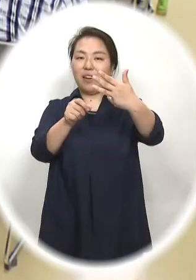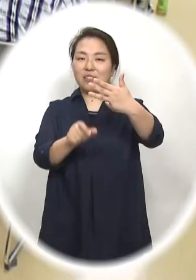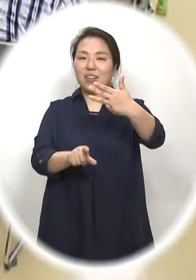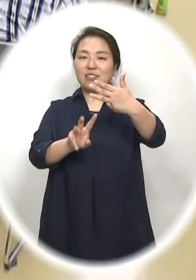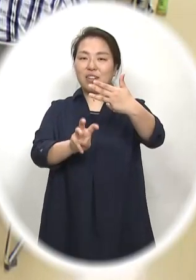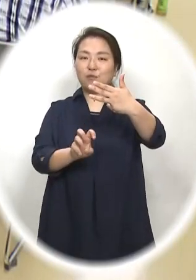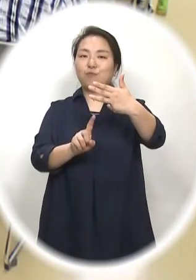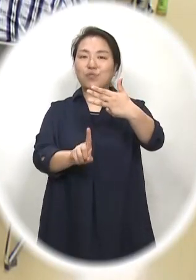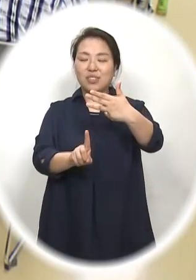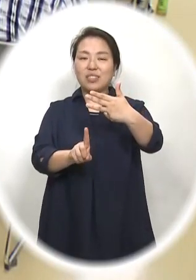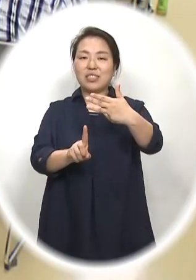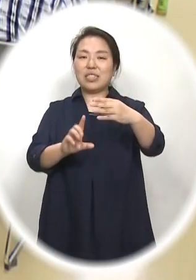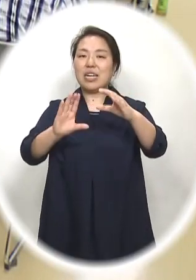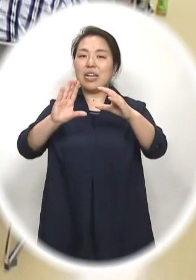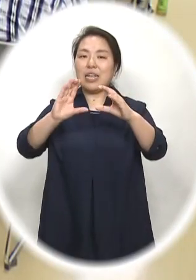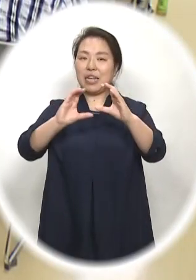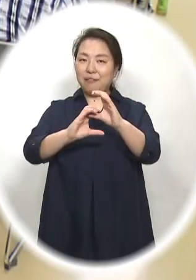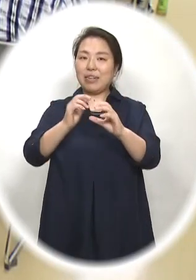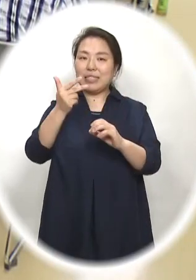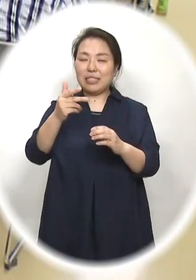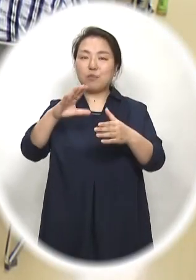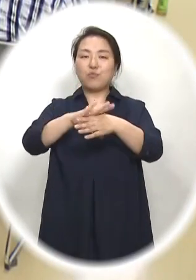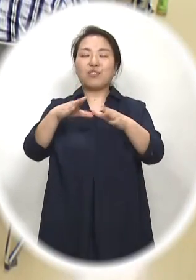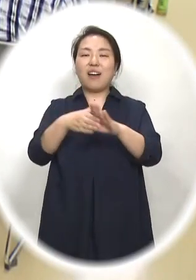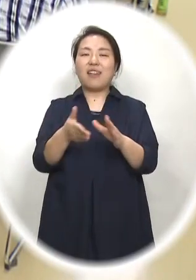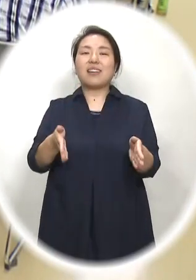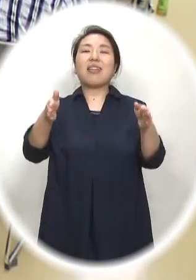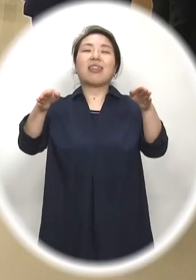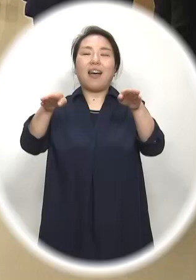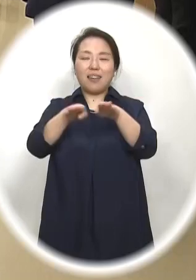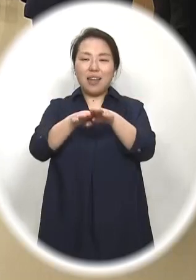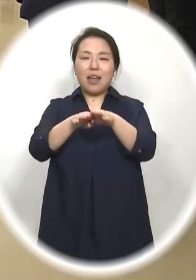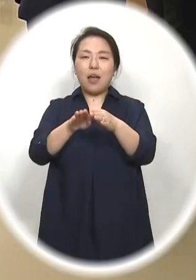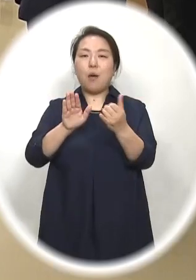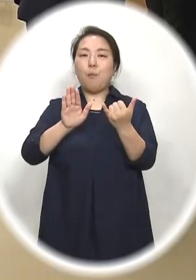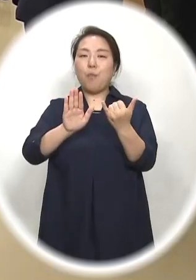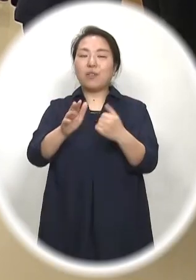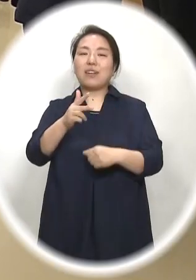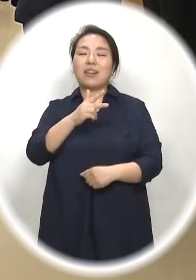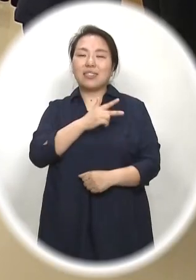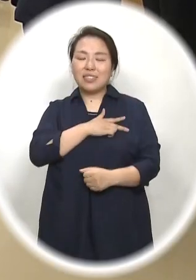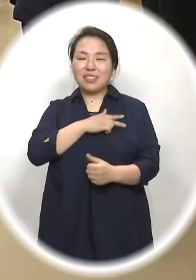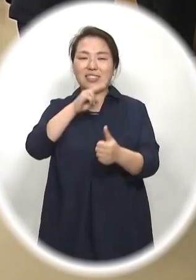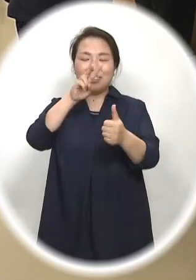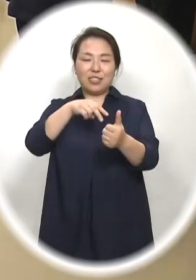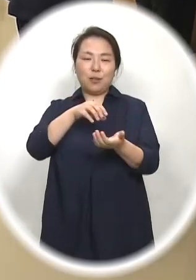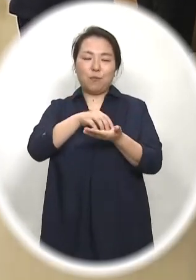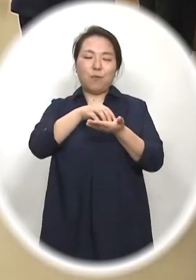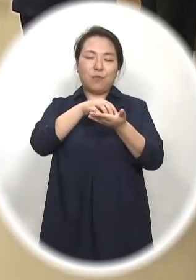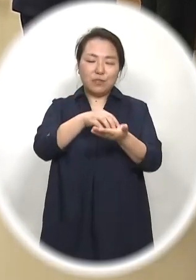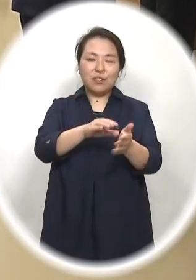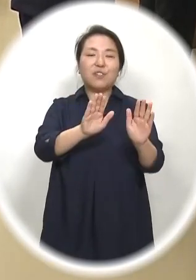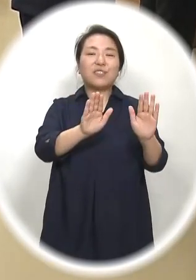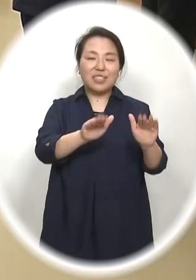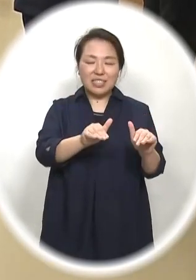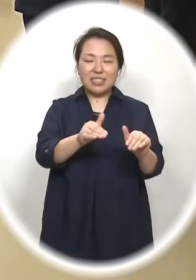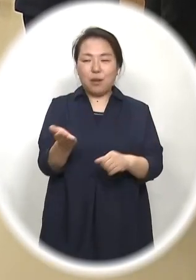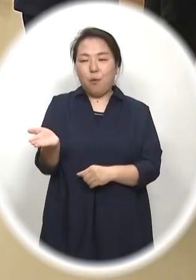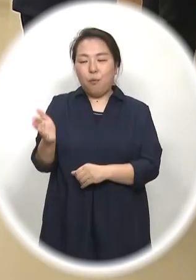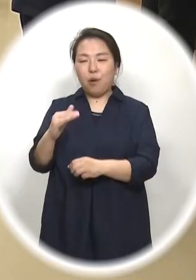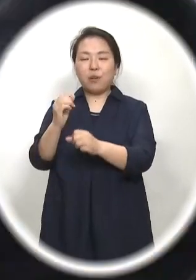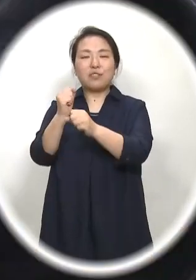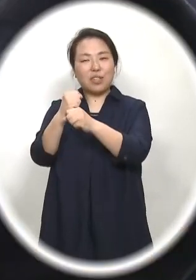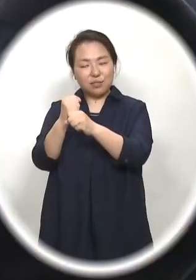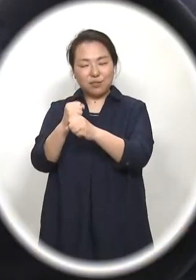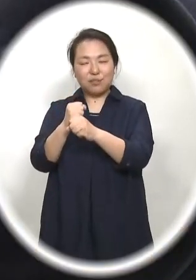先月31日、いわき市文化センターで防災士認証状交付式とフォローアップ研修が行われ